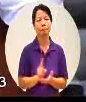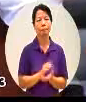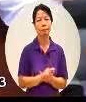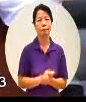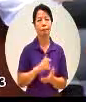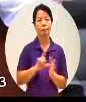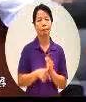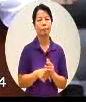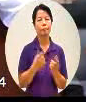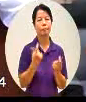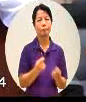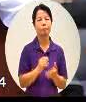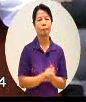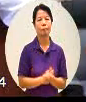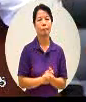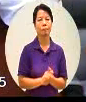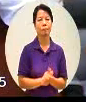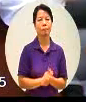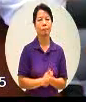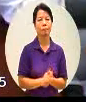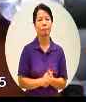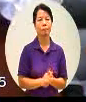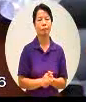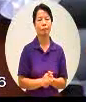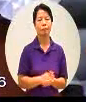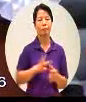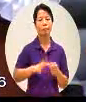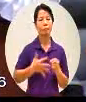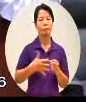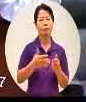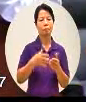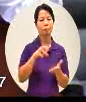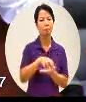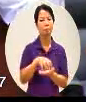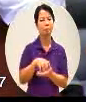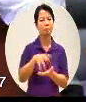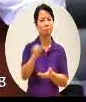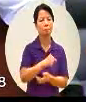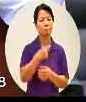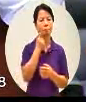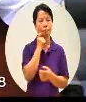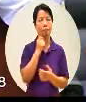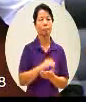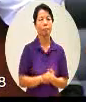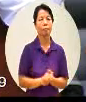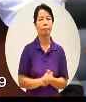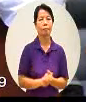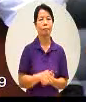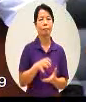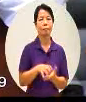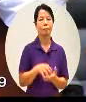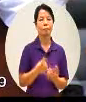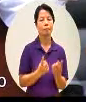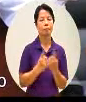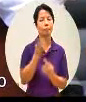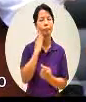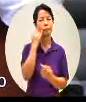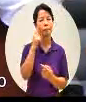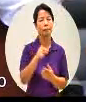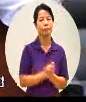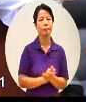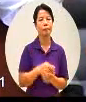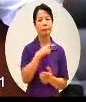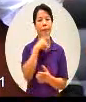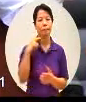时间不多啦，也不让你检视了，国中要有什么证照啊，要证照的那比如说英检